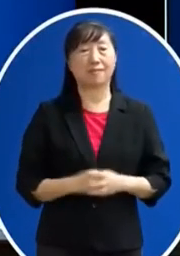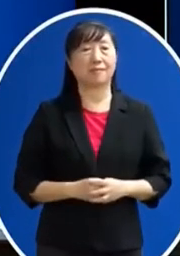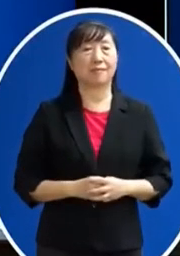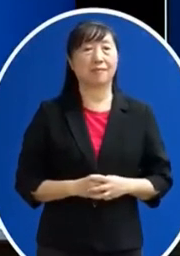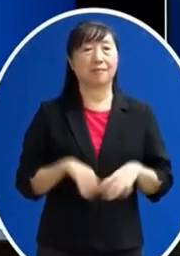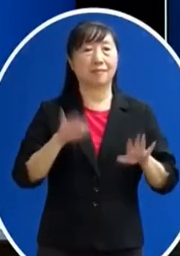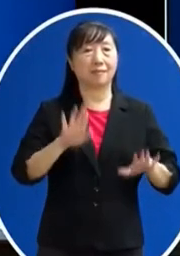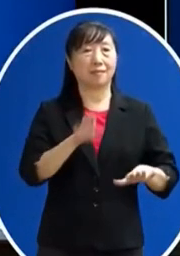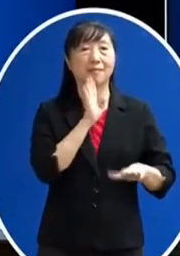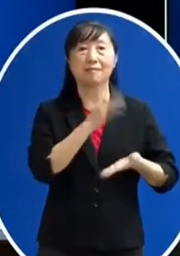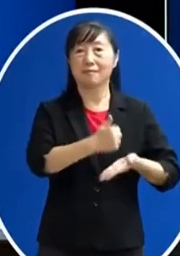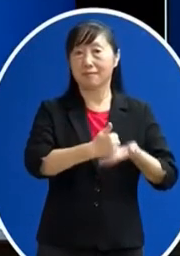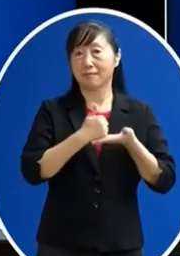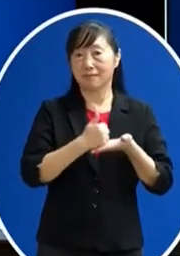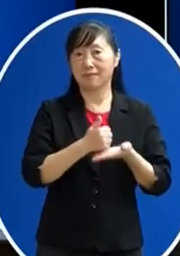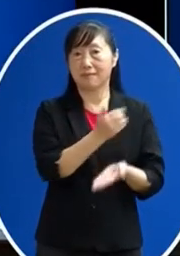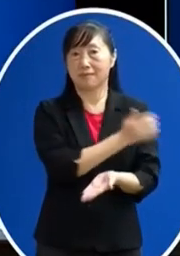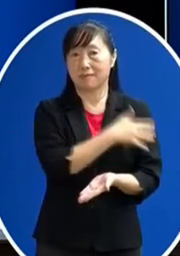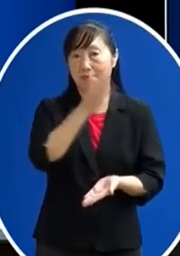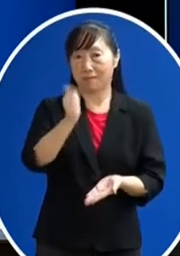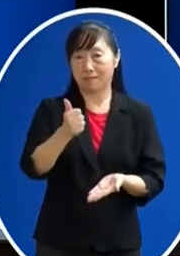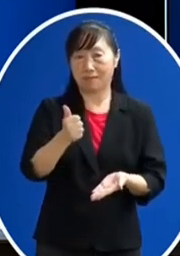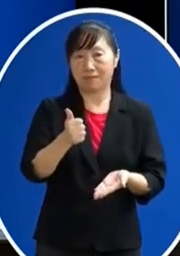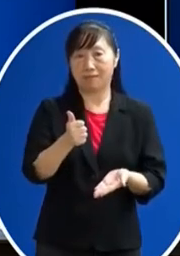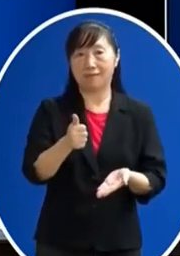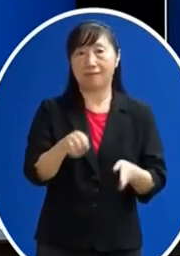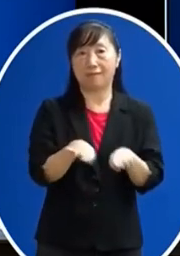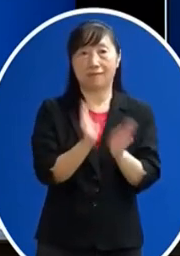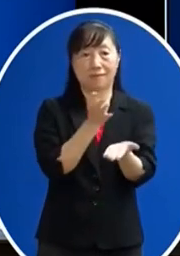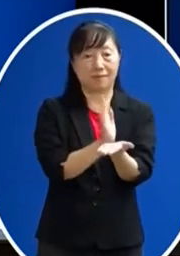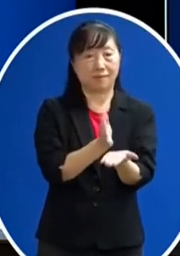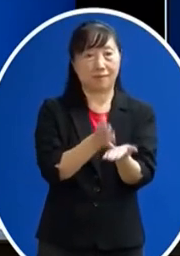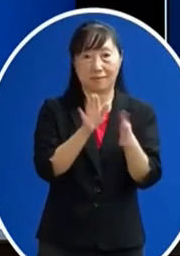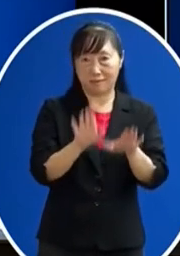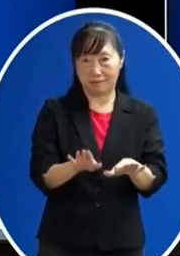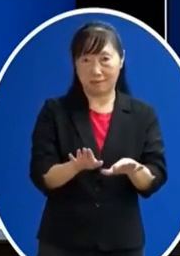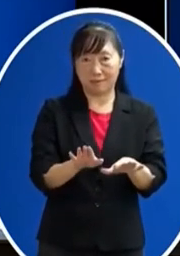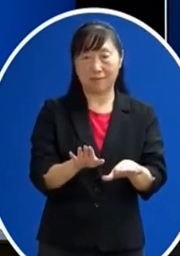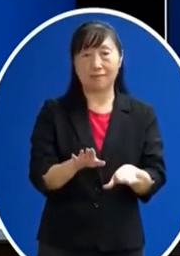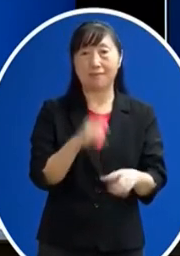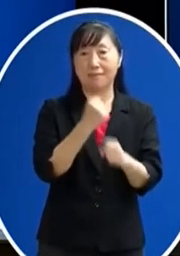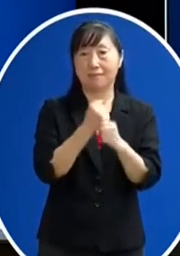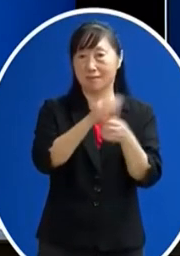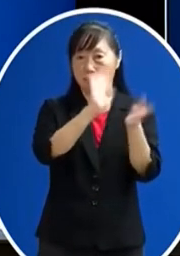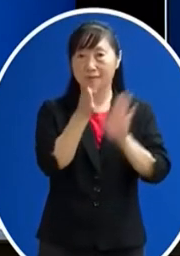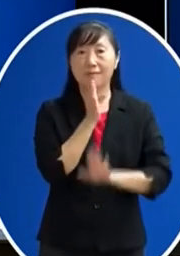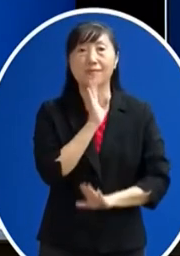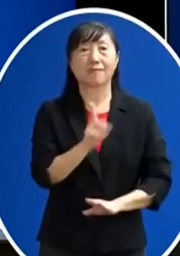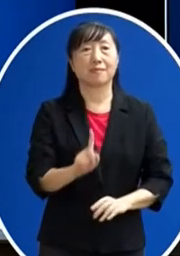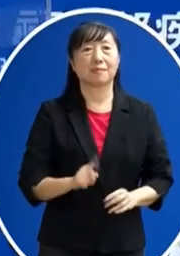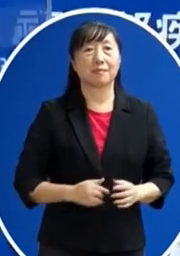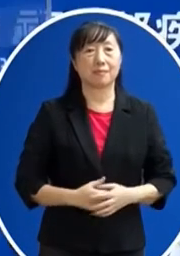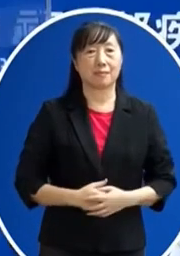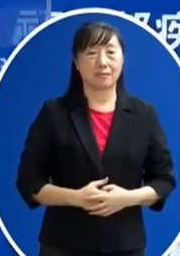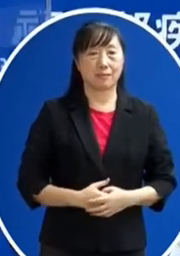在就我们先请我们的指挥官跟大家简要的说明一下我目前工作的一个状况。